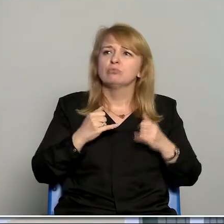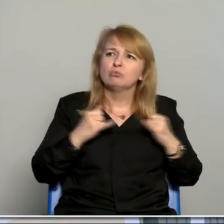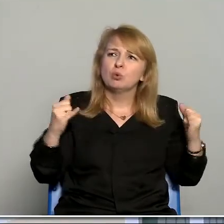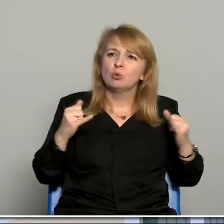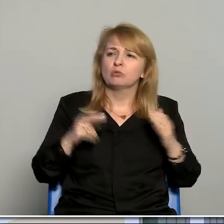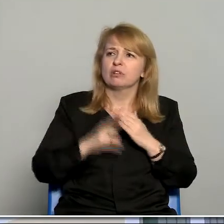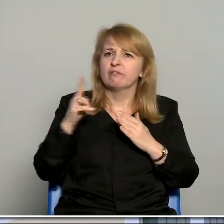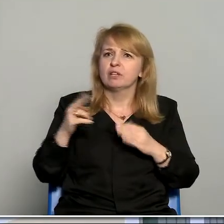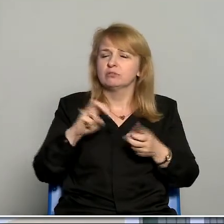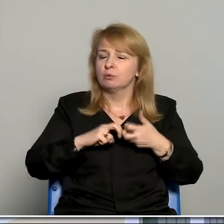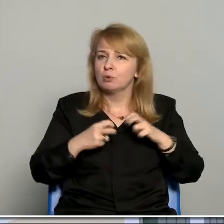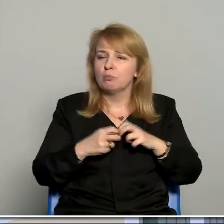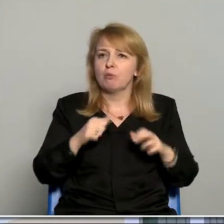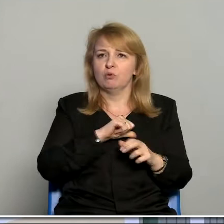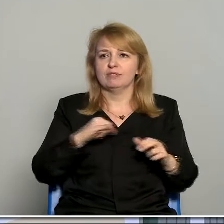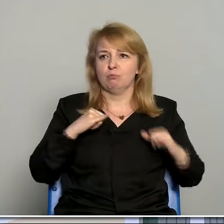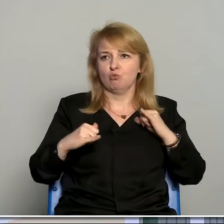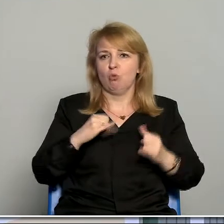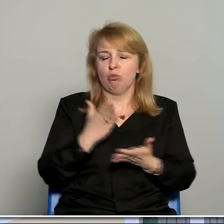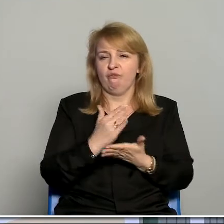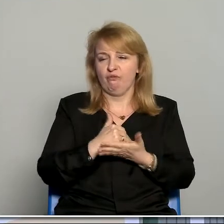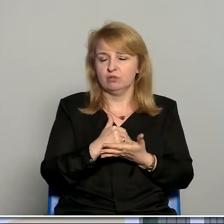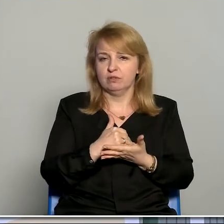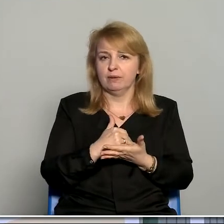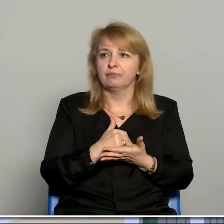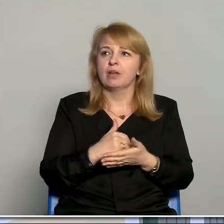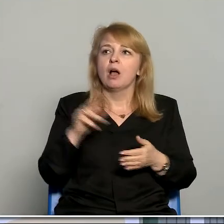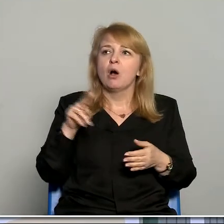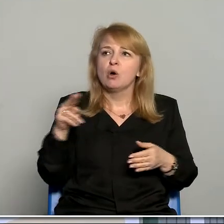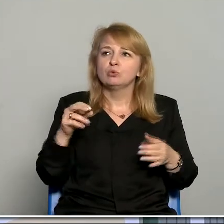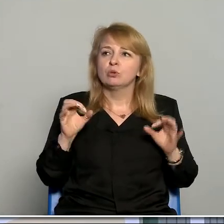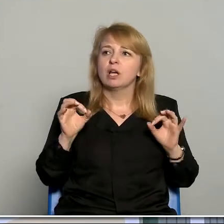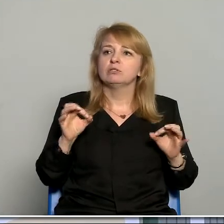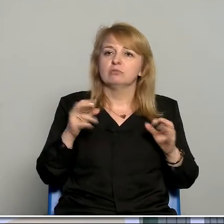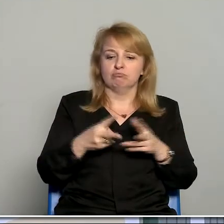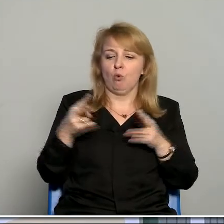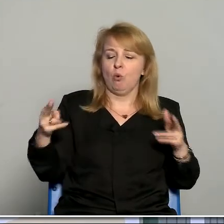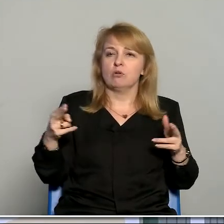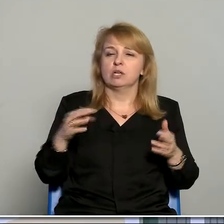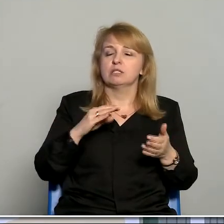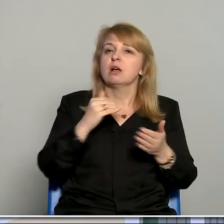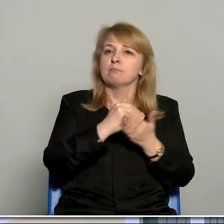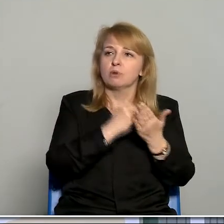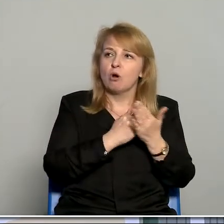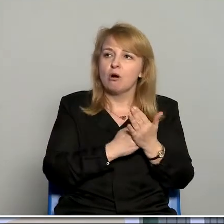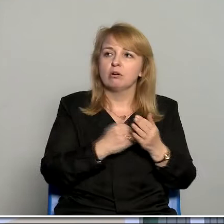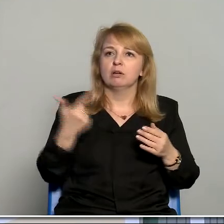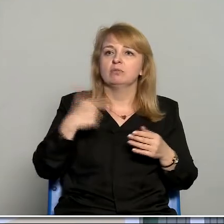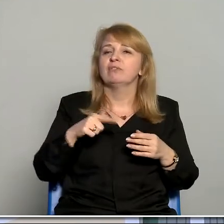Instytucji Samorządu Województwa, która w okresie programowania 2014-2020